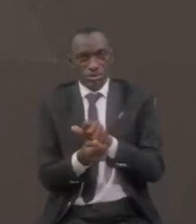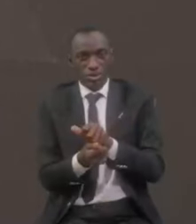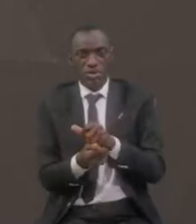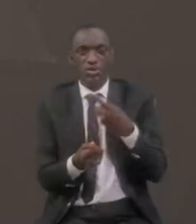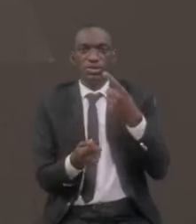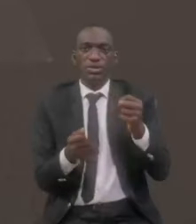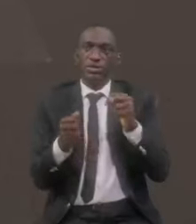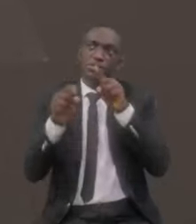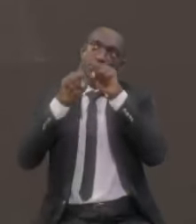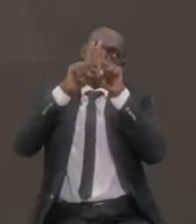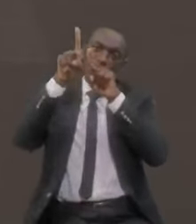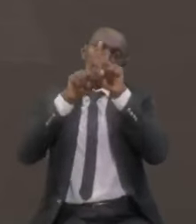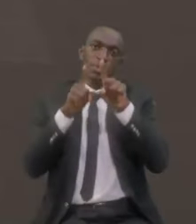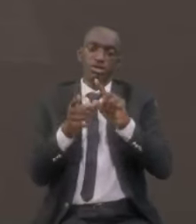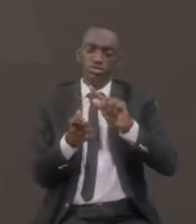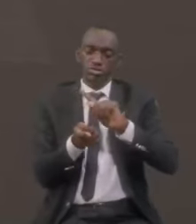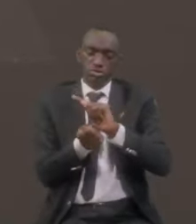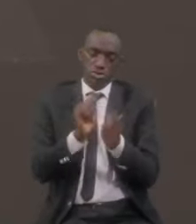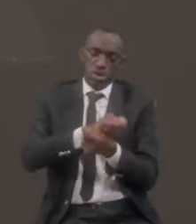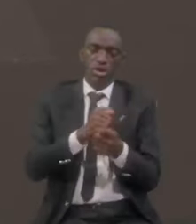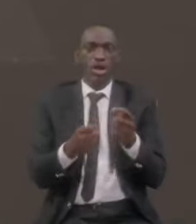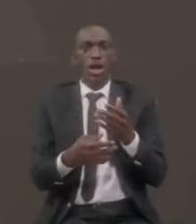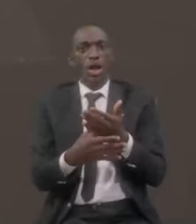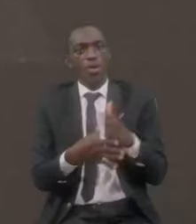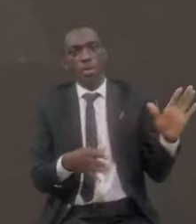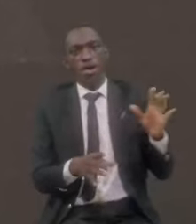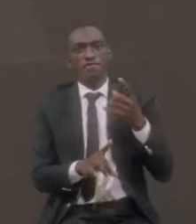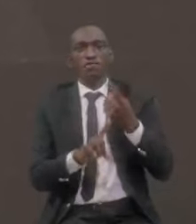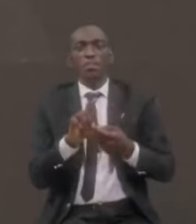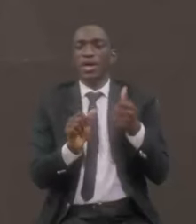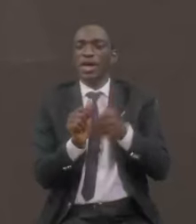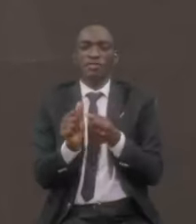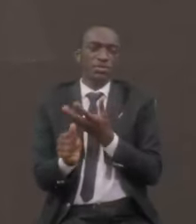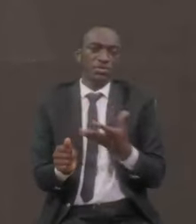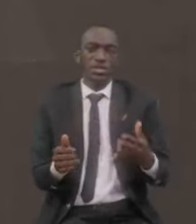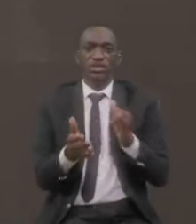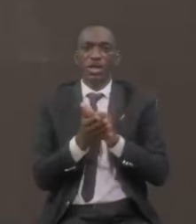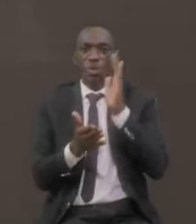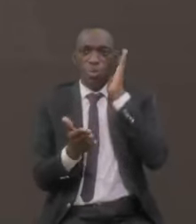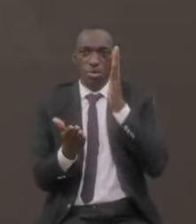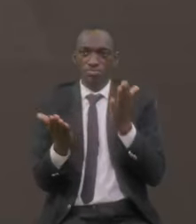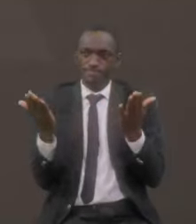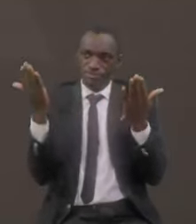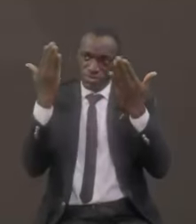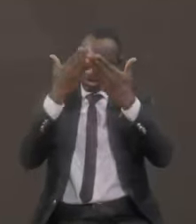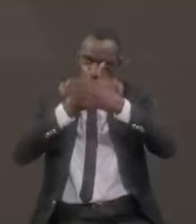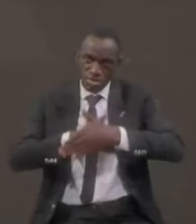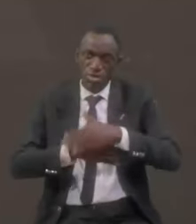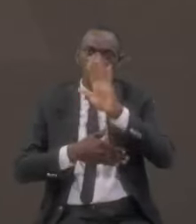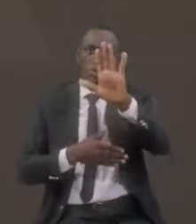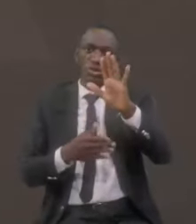l'étoile. Et tu veux te détourner de tout ce qui pourra affaiblir la lueur de